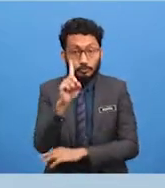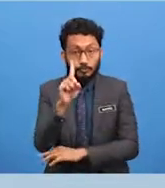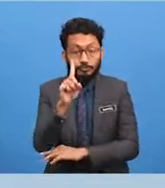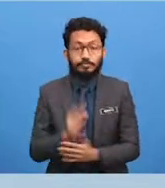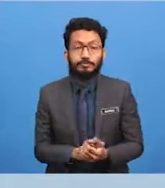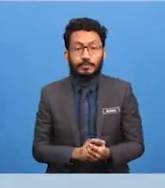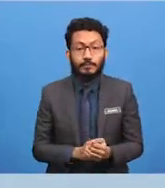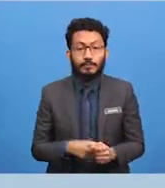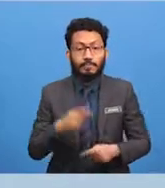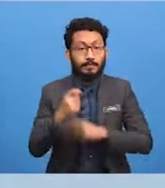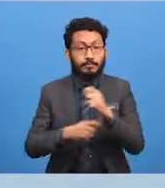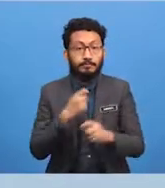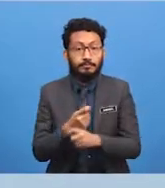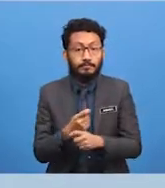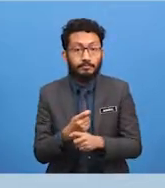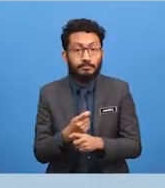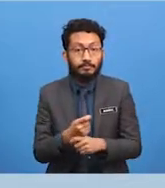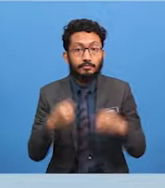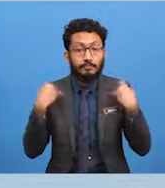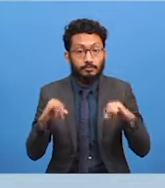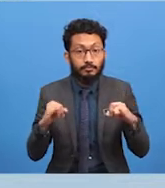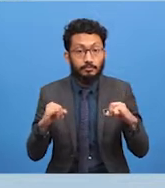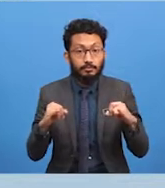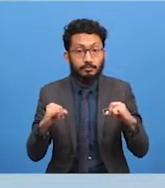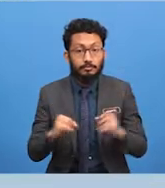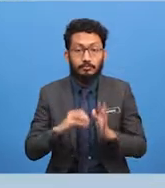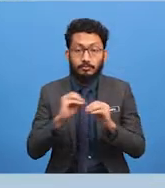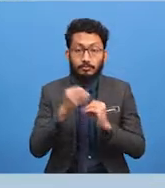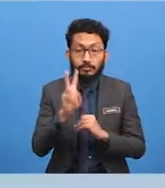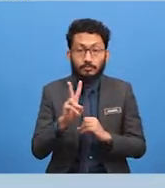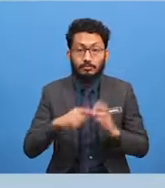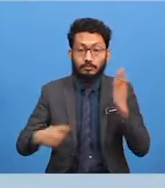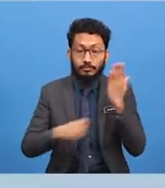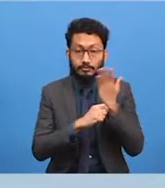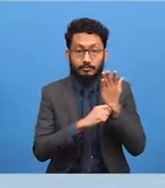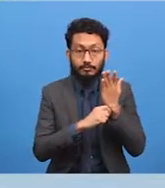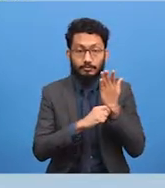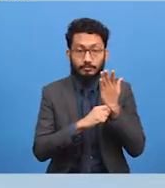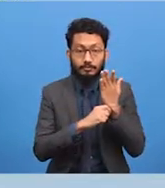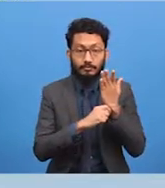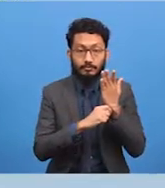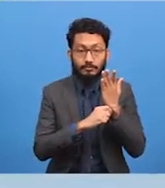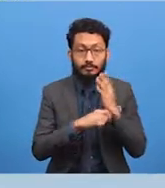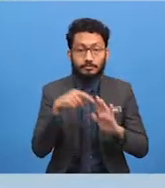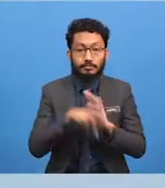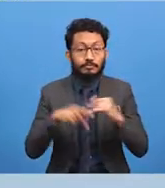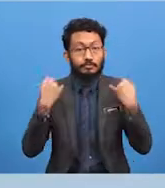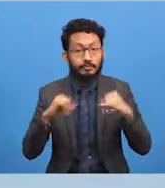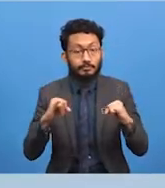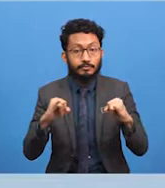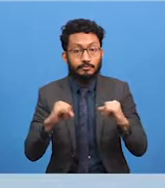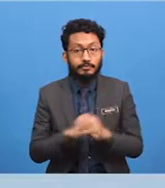produk kosmetik. Alternatif kedua, menambahkan bilangan jurujual produk kosmetik.